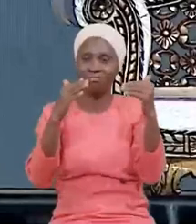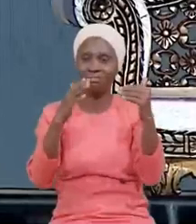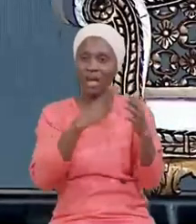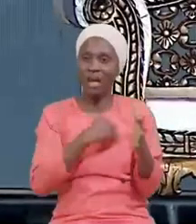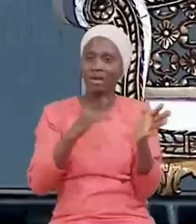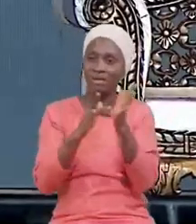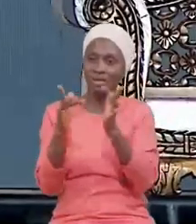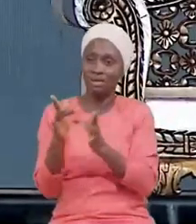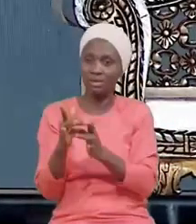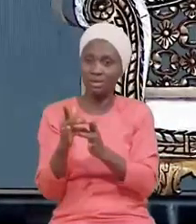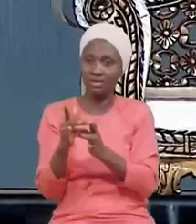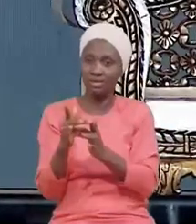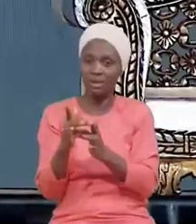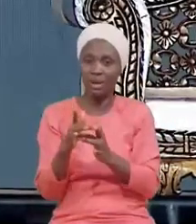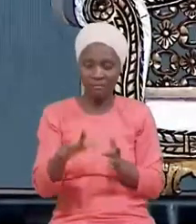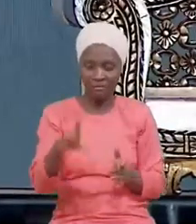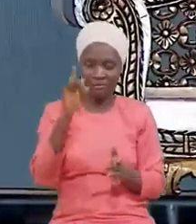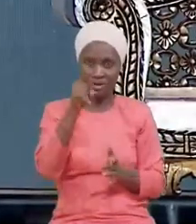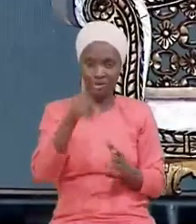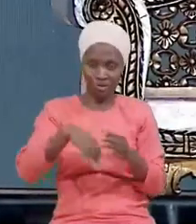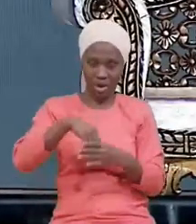Et Jésus vous a droité.